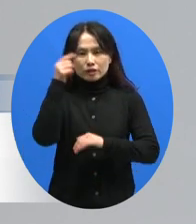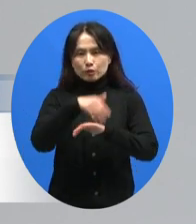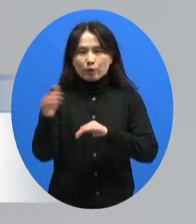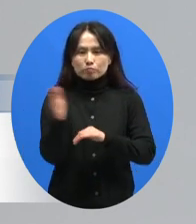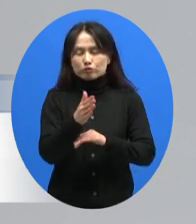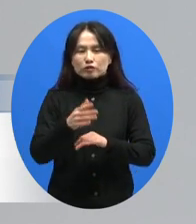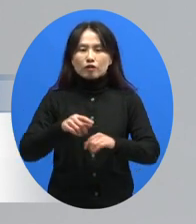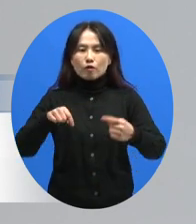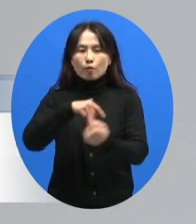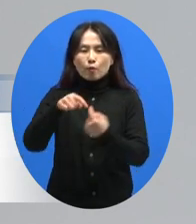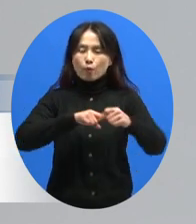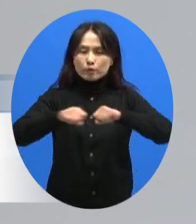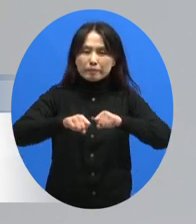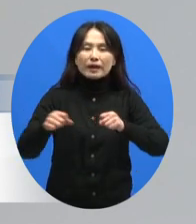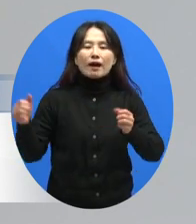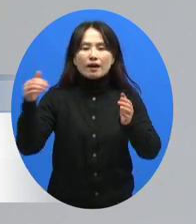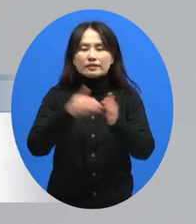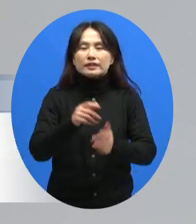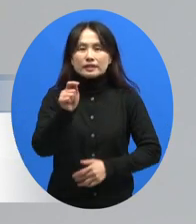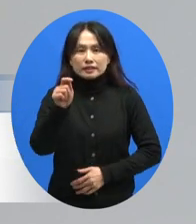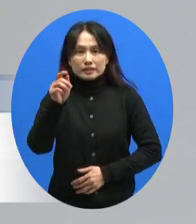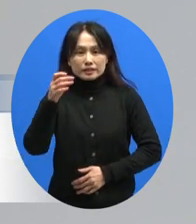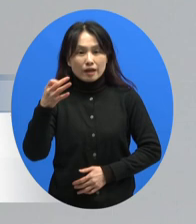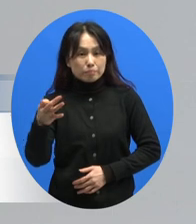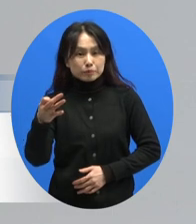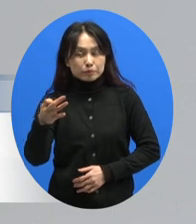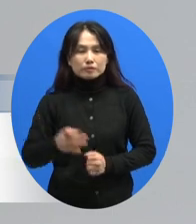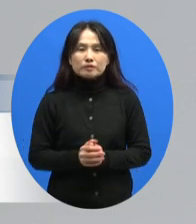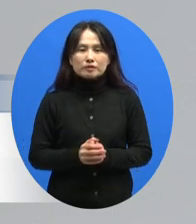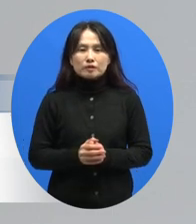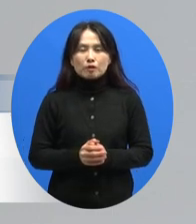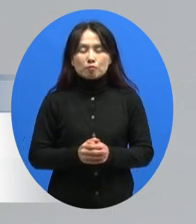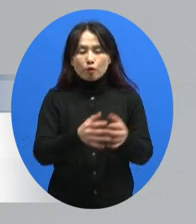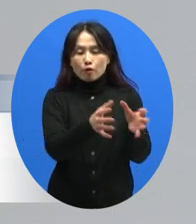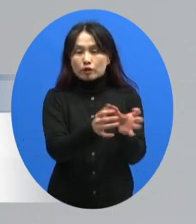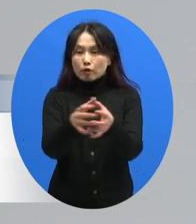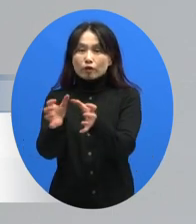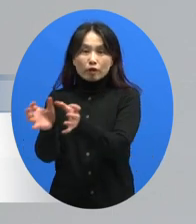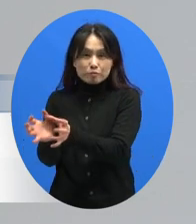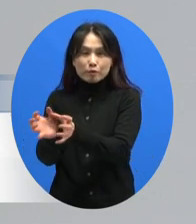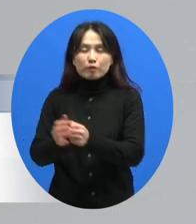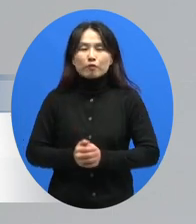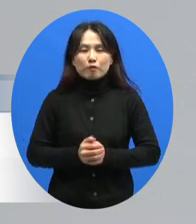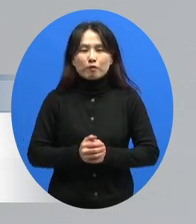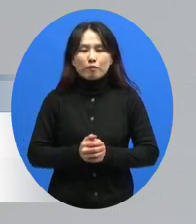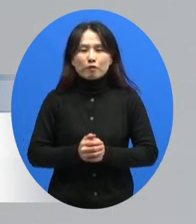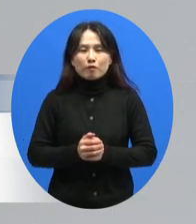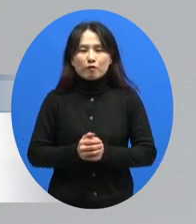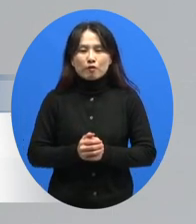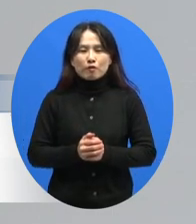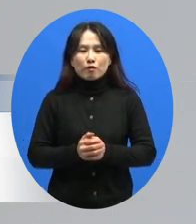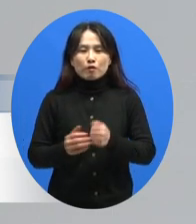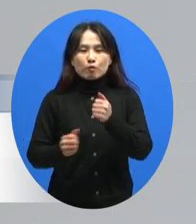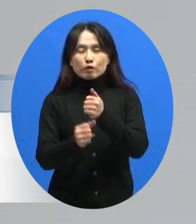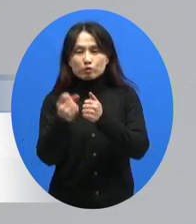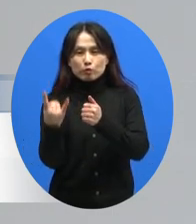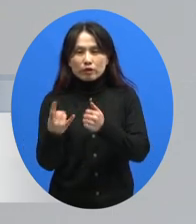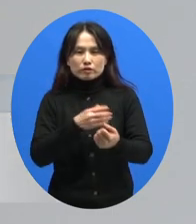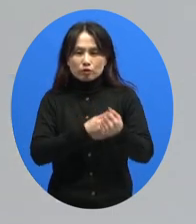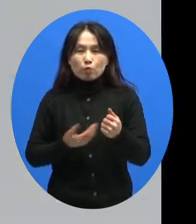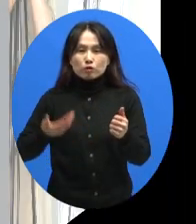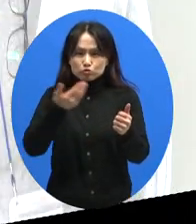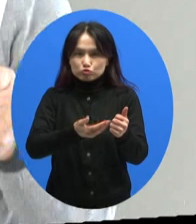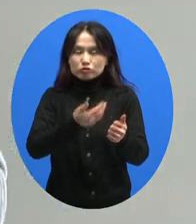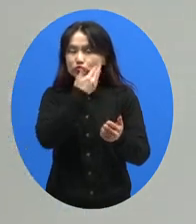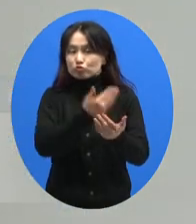Z세대 직원으로 구성된 그 TF 혹은 뭐 기관별로 지맘대로 위원회에 전권을 주는 게